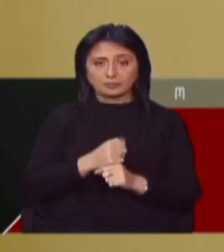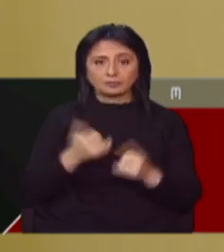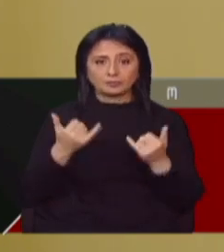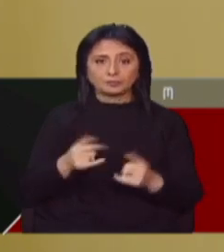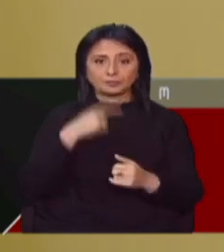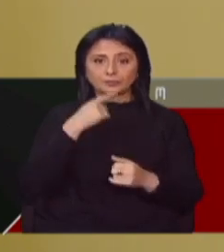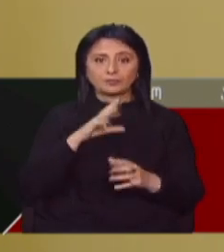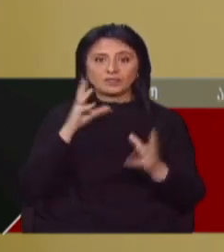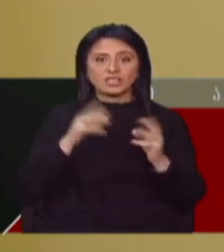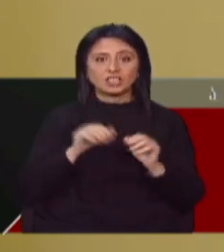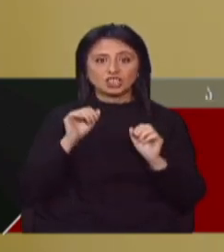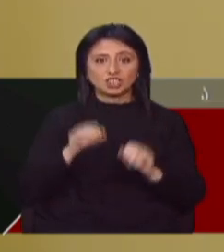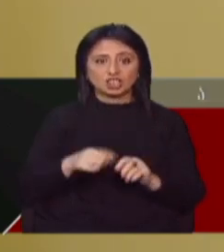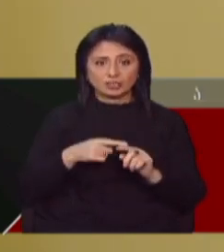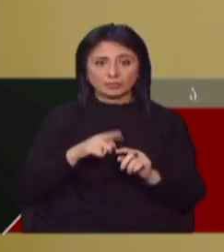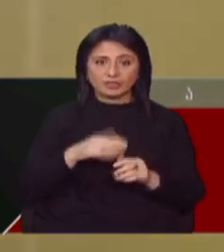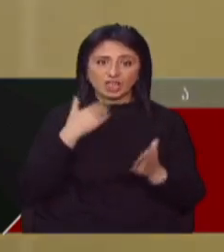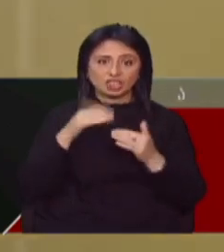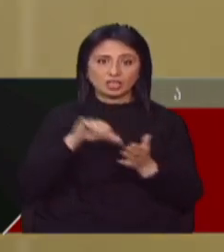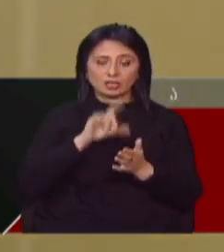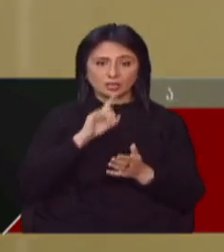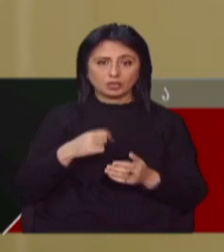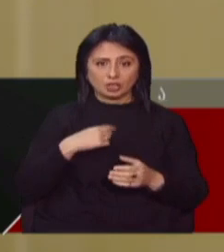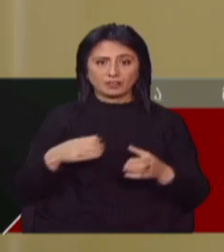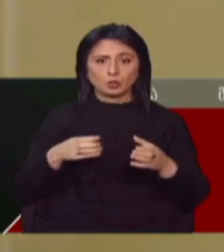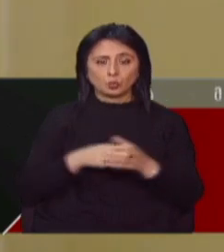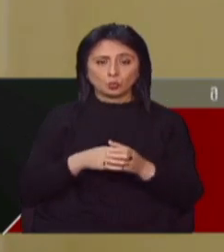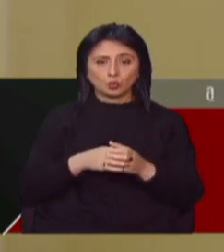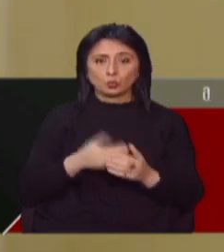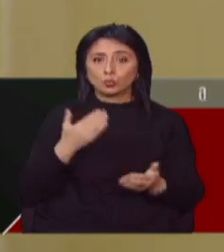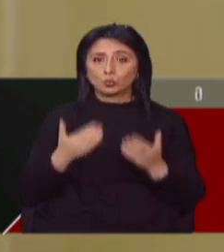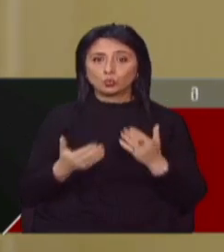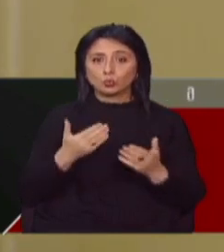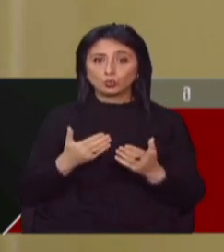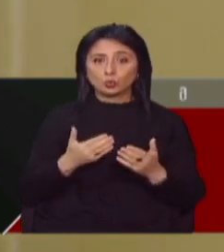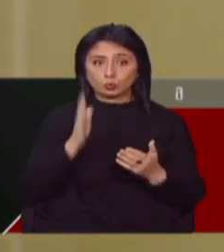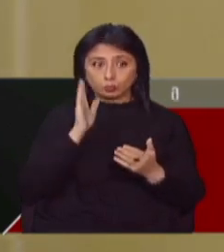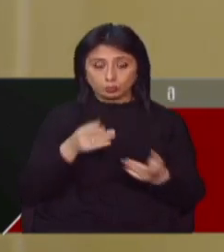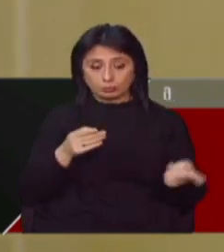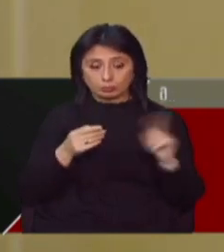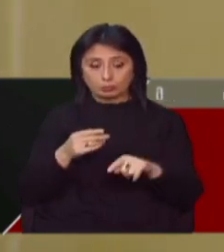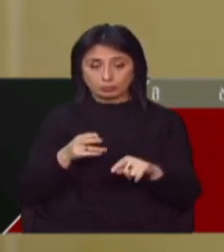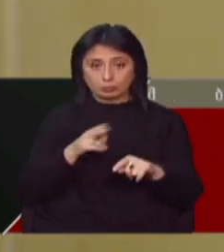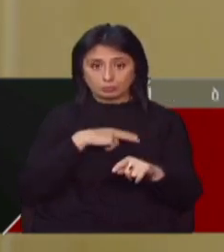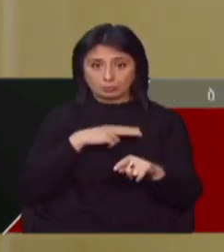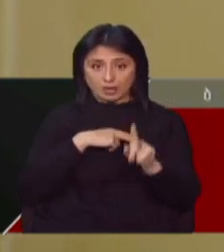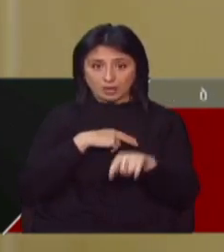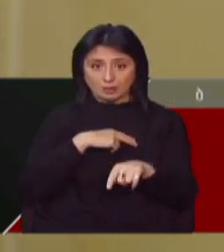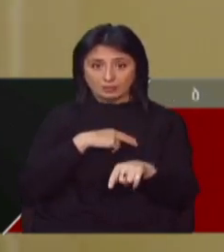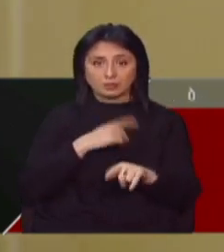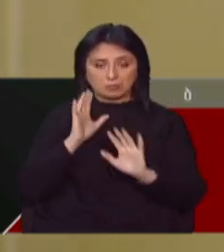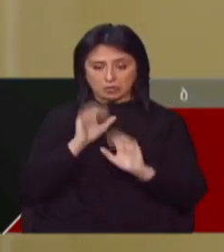დღეს ამბობენ, რომ საერთოდ შეიძლება კენჭისყრაზე არ დააყენონ ეს საკითხი. ჩვენი გუნდი თუ გავა ეს პლენარ